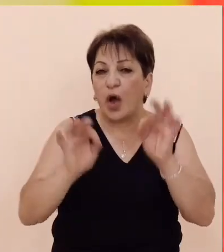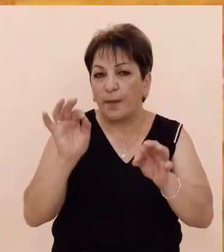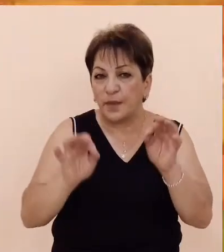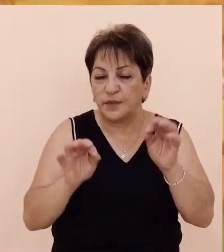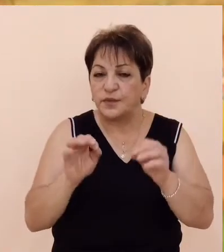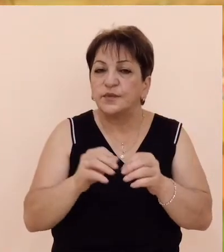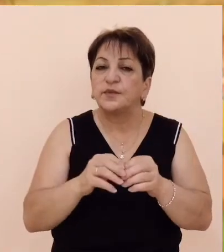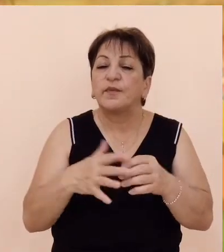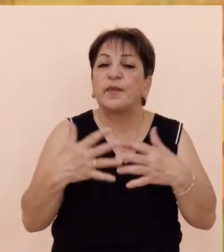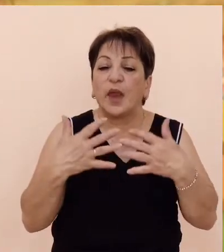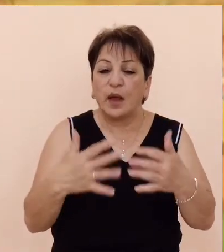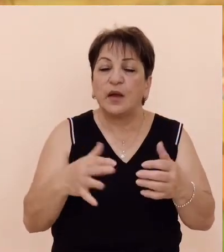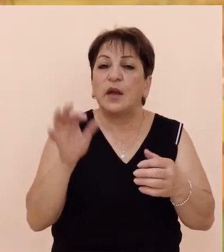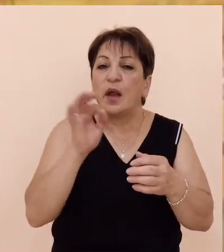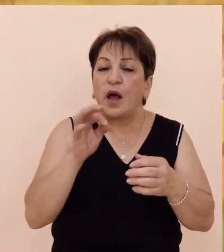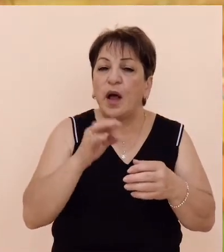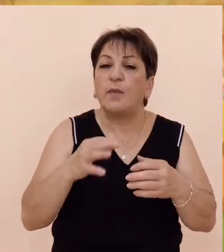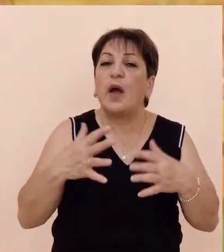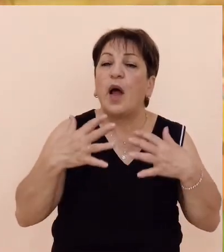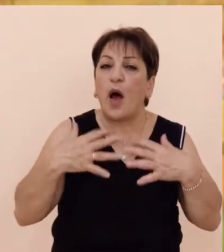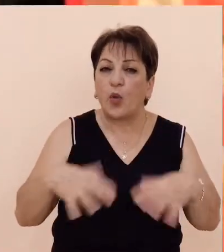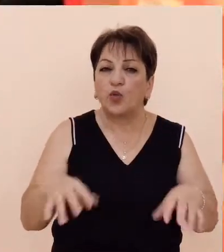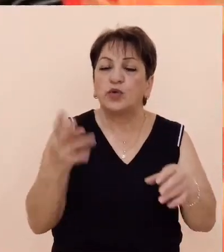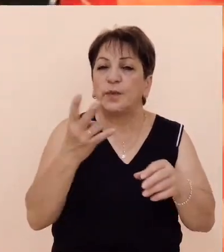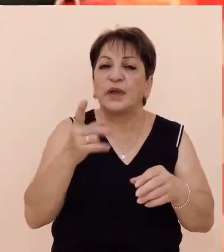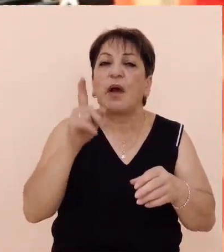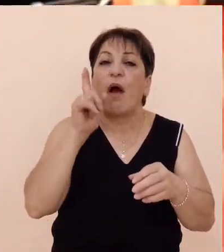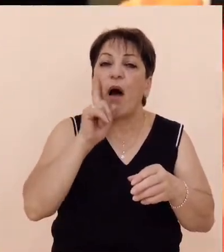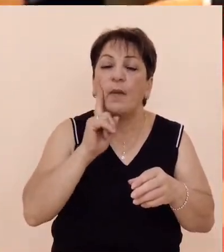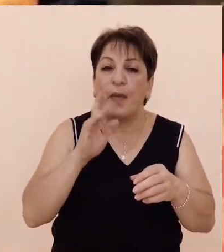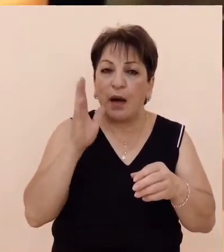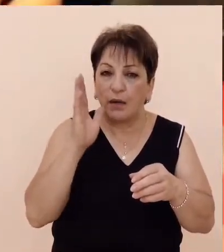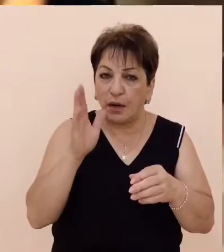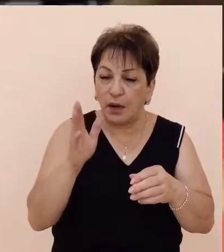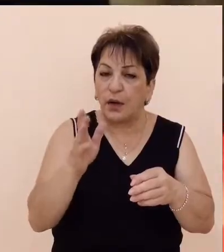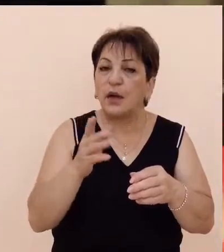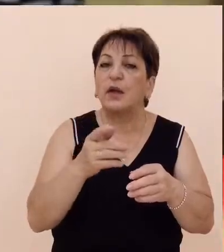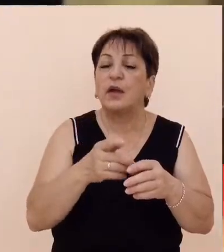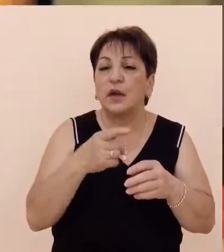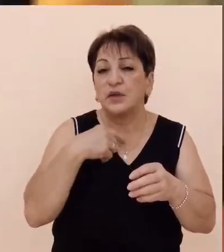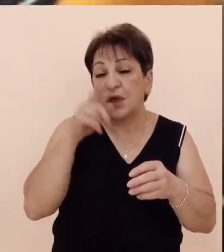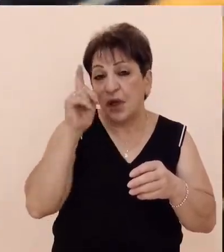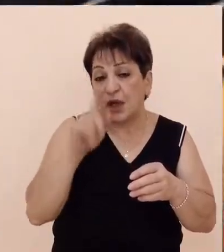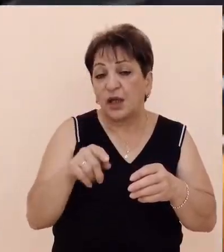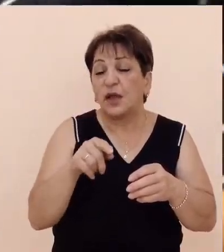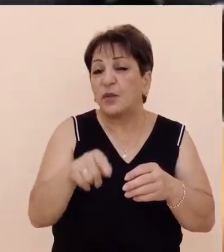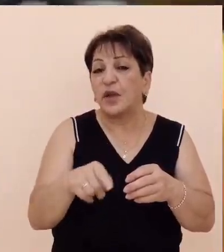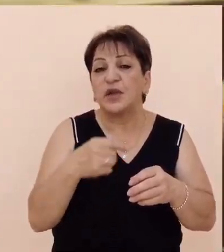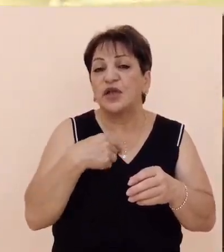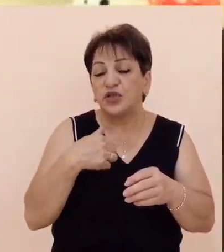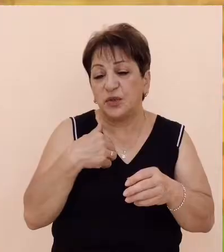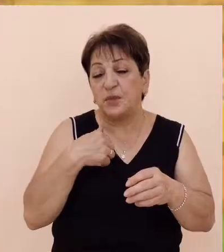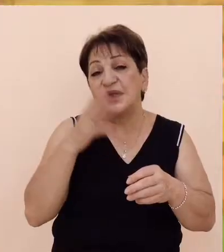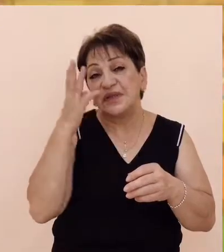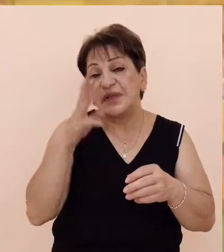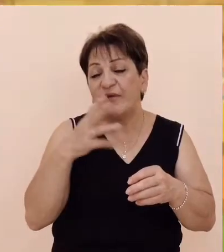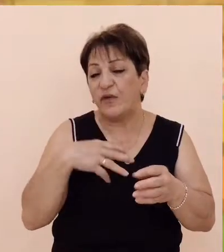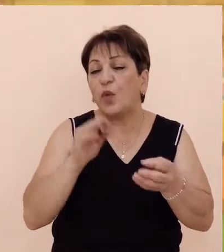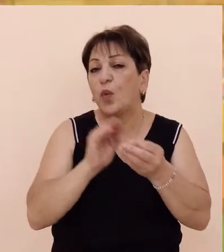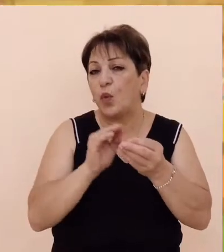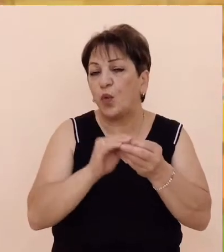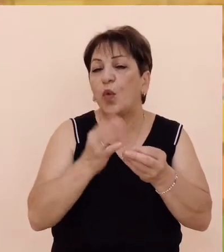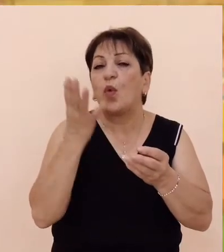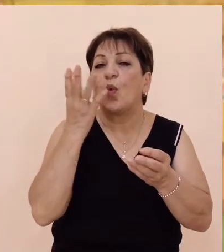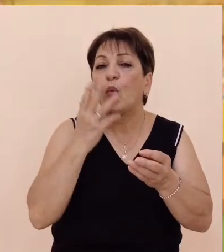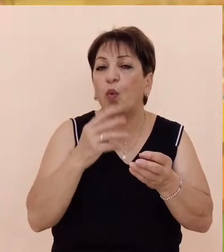Ես կարծում, որ հղիների համար հագուստը պետք է լինի հարմարավետ, այդքան իմանալով չեմ դավաճանում իմ ոճին, փորձում եմ ավելի